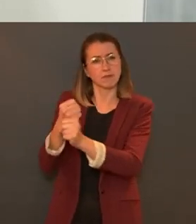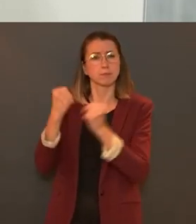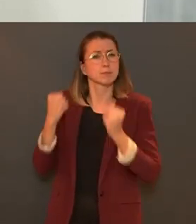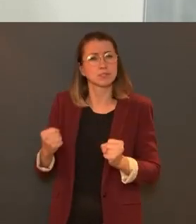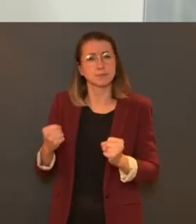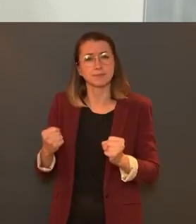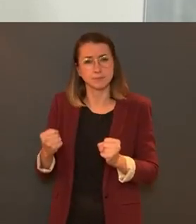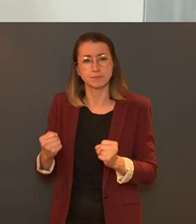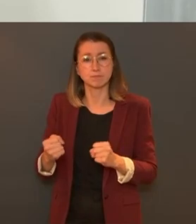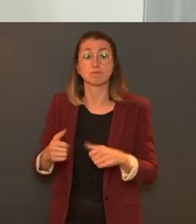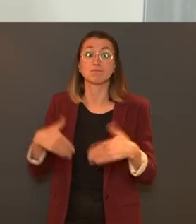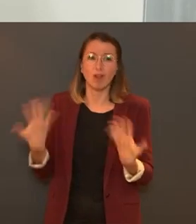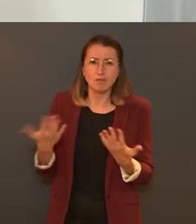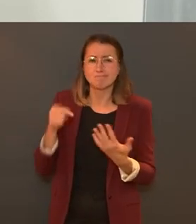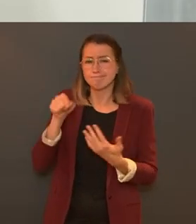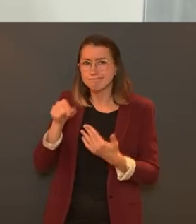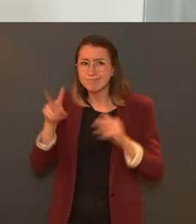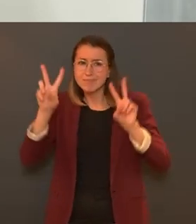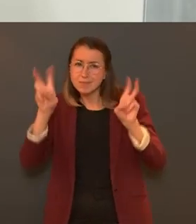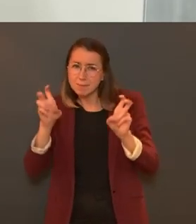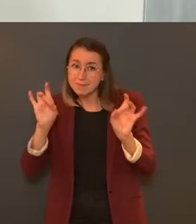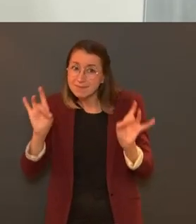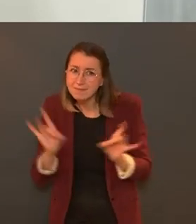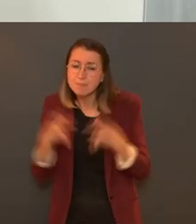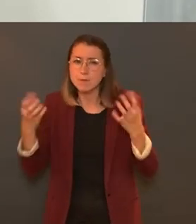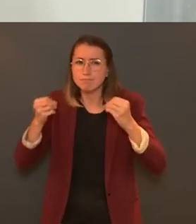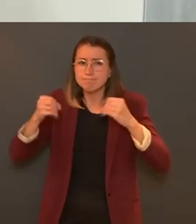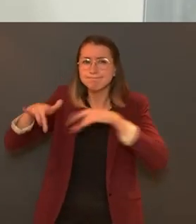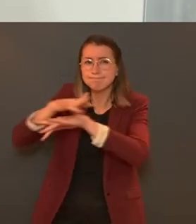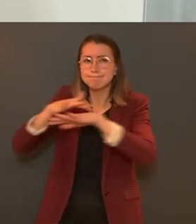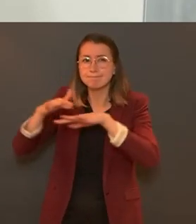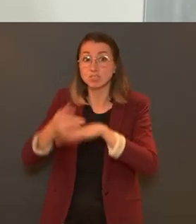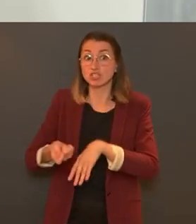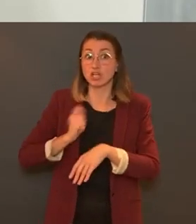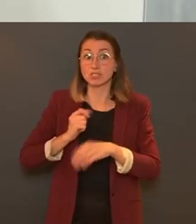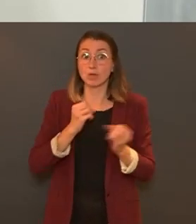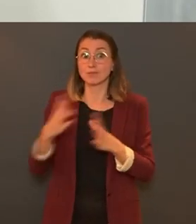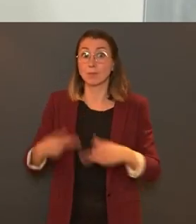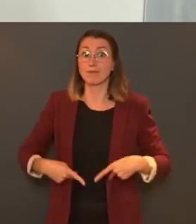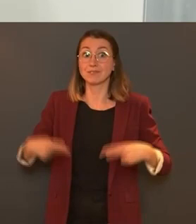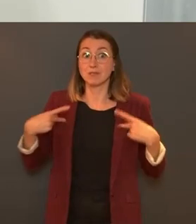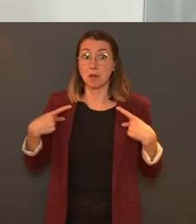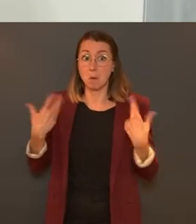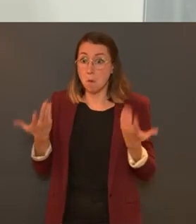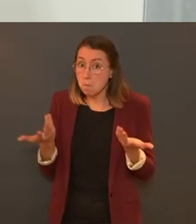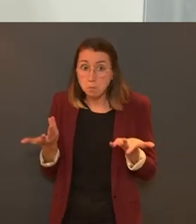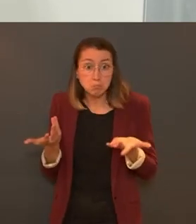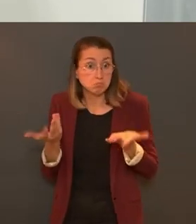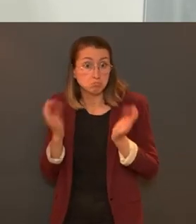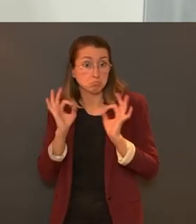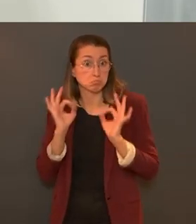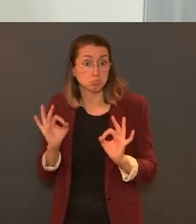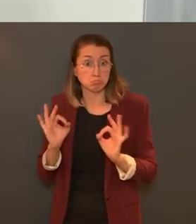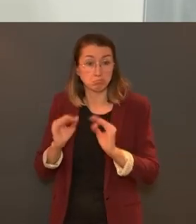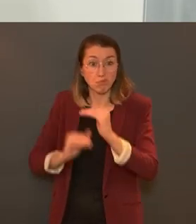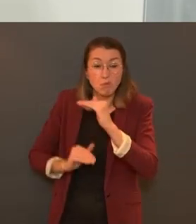qui concerne l'organisation des événements par un professionnel, et à ce moment-là, il n'y a pas de cap, il n'y a pas de